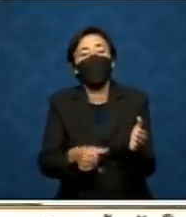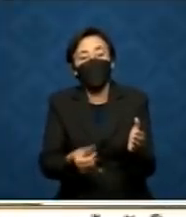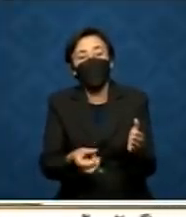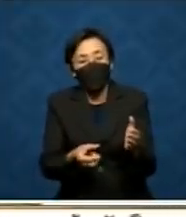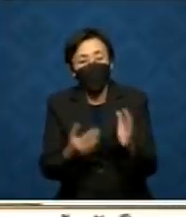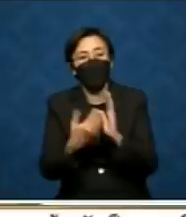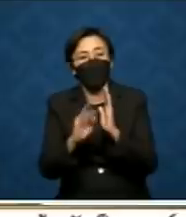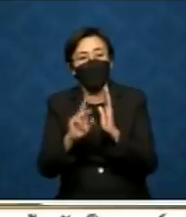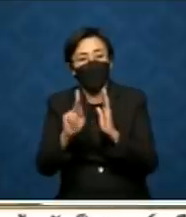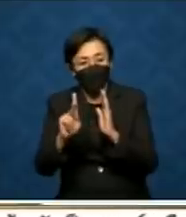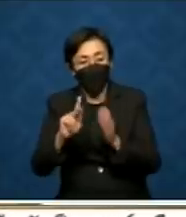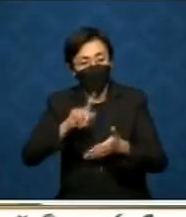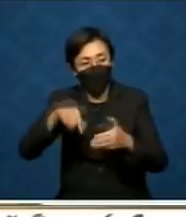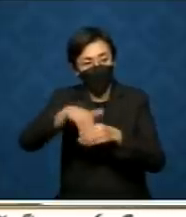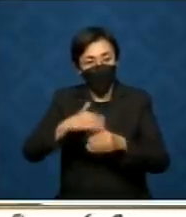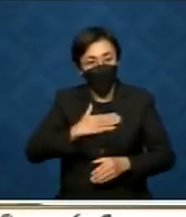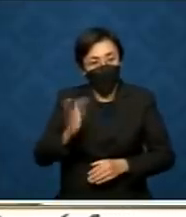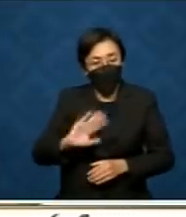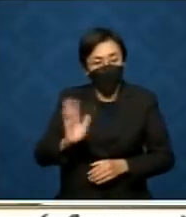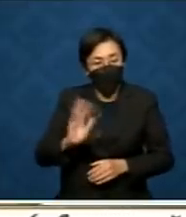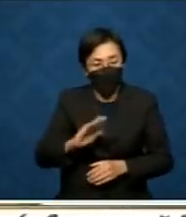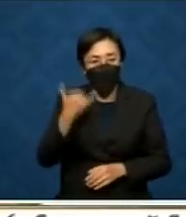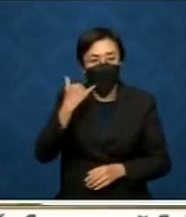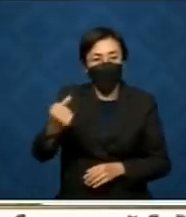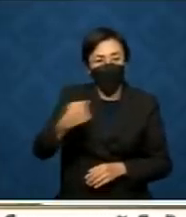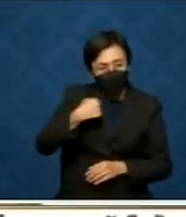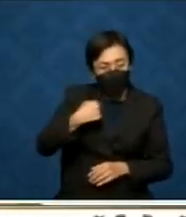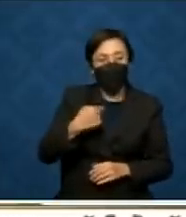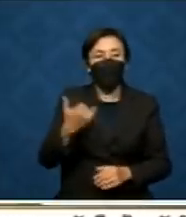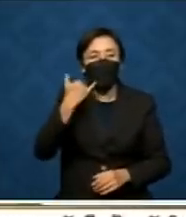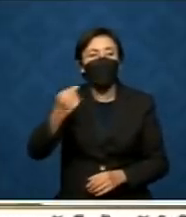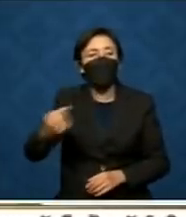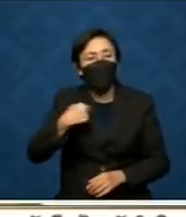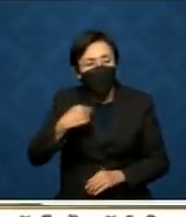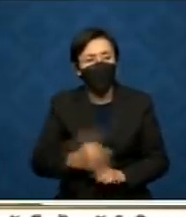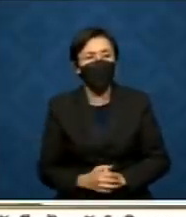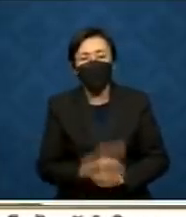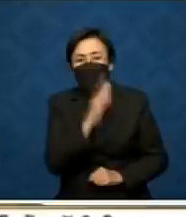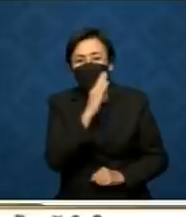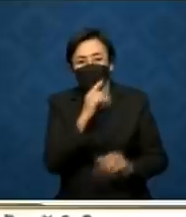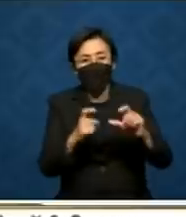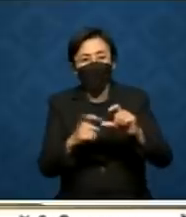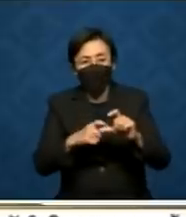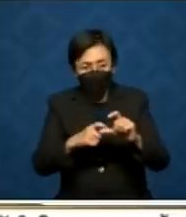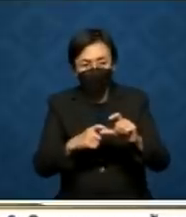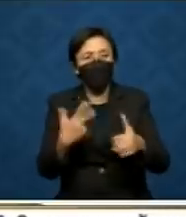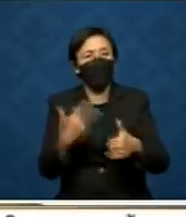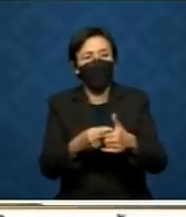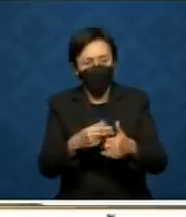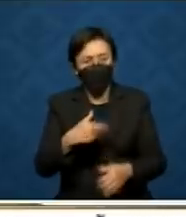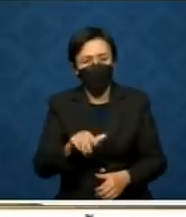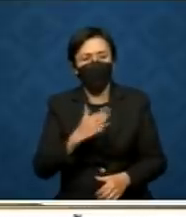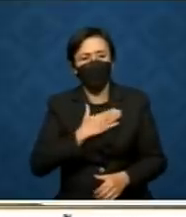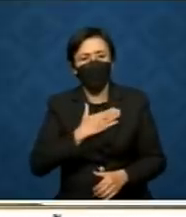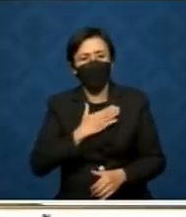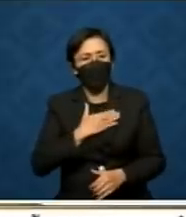เลือกตั้งผมด้วยหลายคนโทรมาหาผมจุดอิน-จันสสสุทินถ้าเขาจะเอาไปเชื่อเข้ามาเอามาเลยบอก